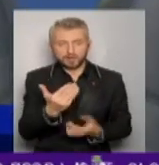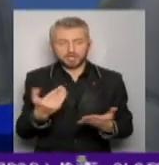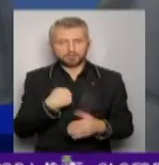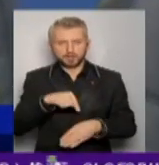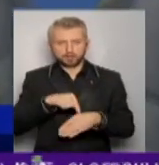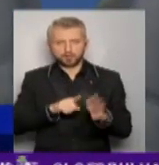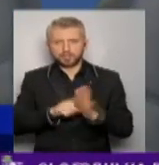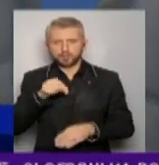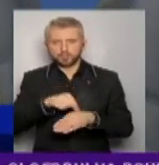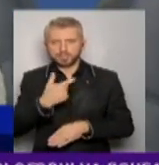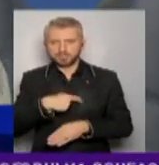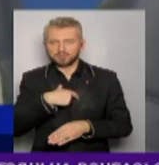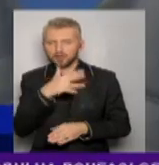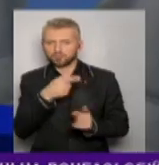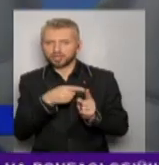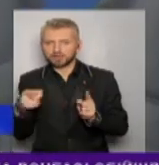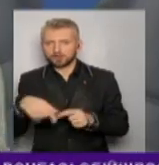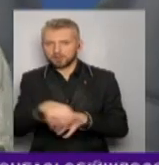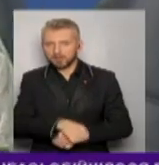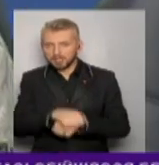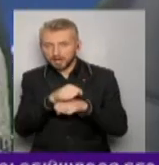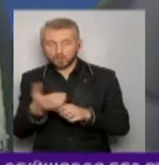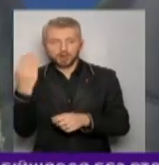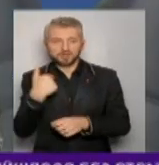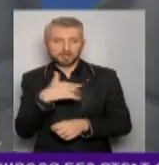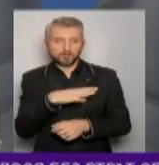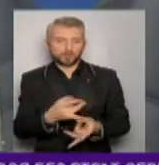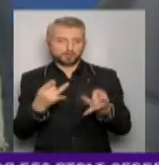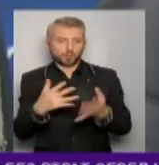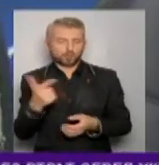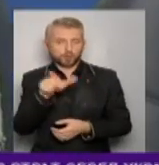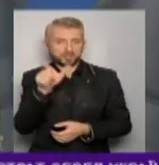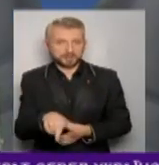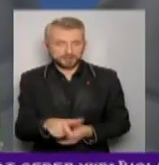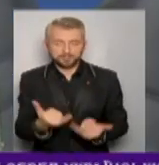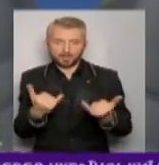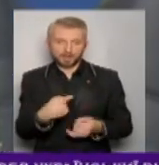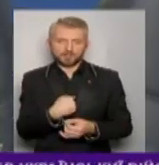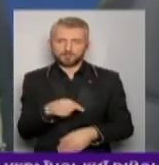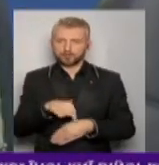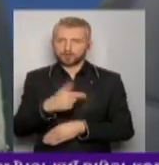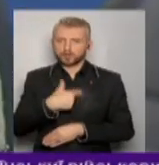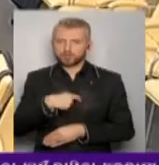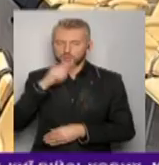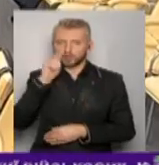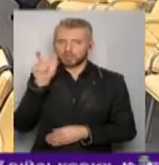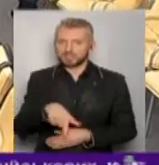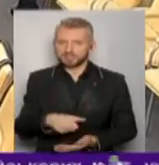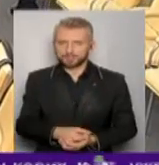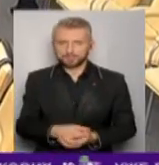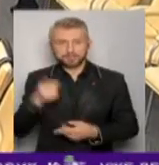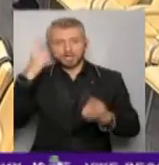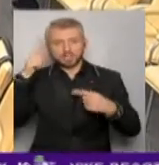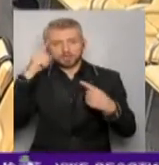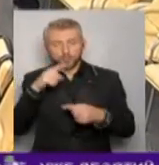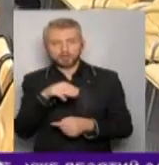часів Майдану. До того я був просто громадянин, а зараз я вже відчуваю себе українцем. Творчість